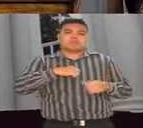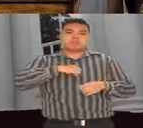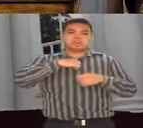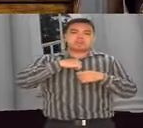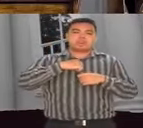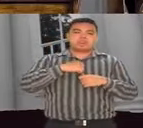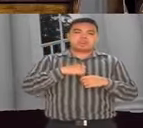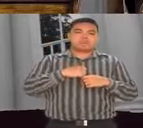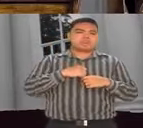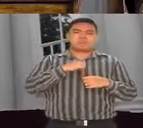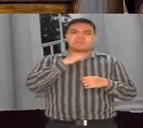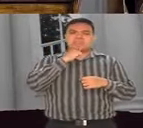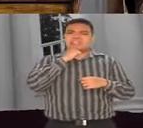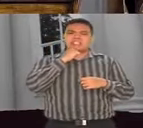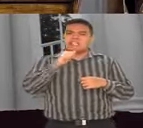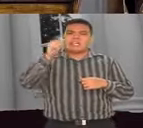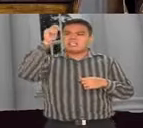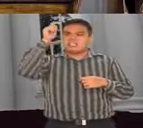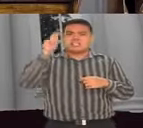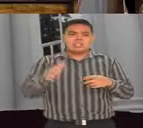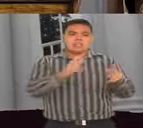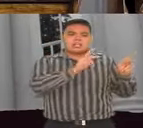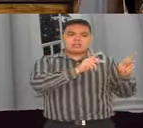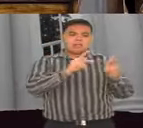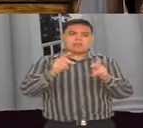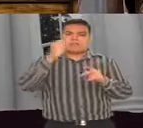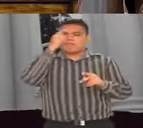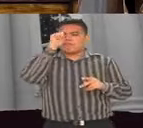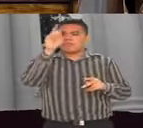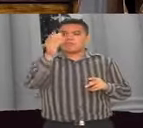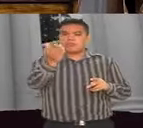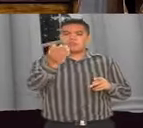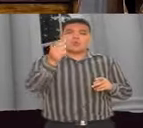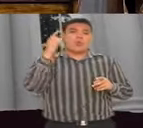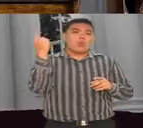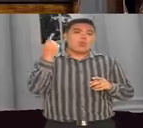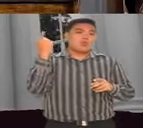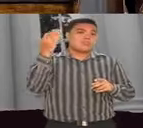mao naman eh. Pero di na mo ay plano sa Ginoo, imo ra nang plano.